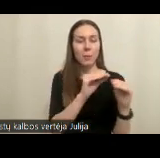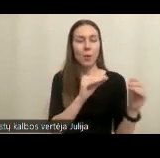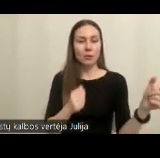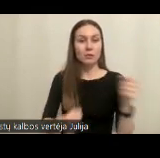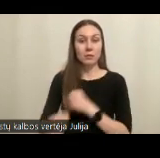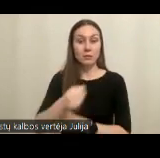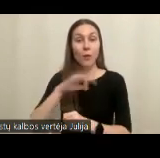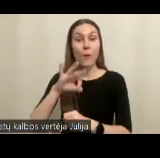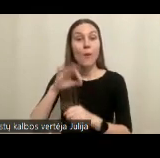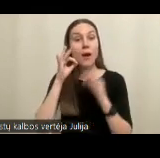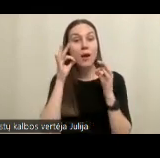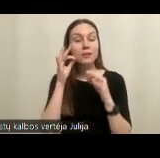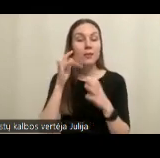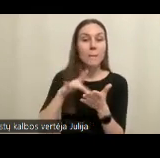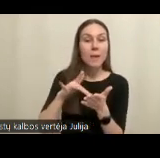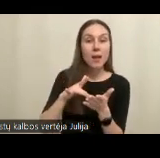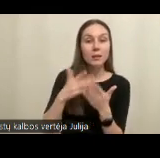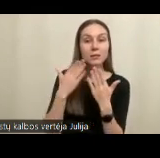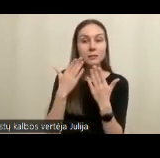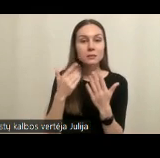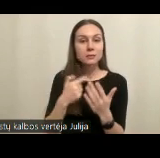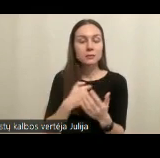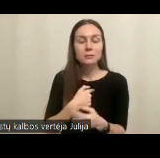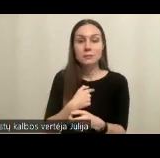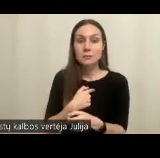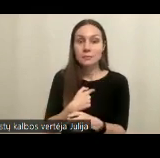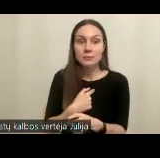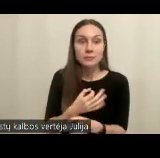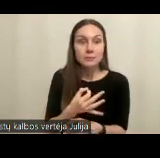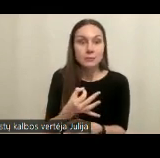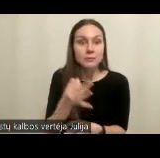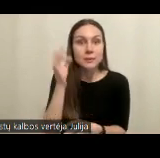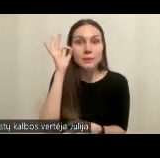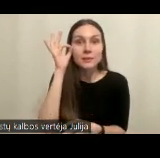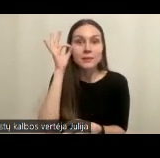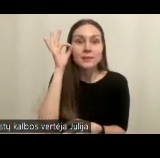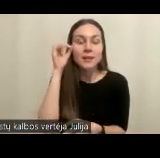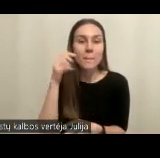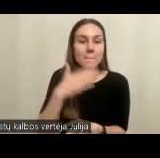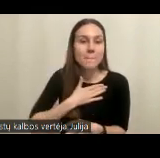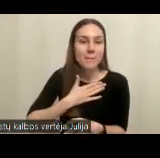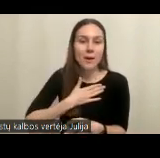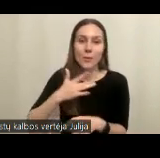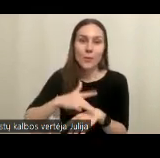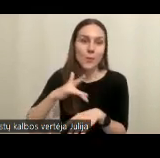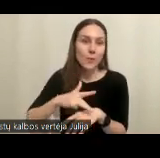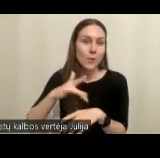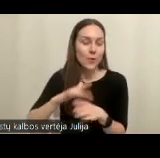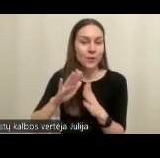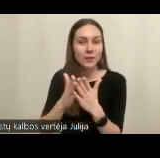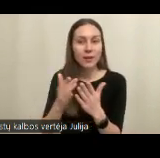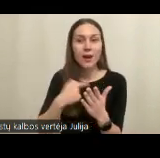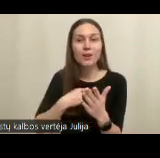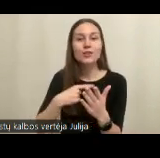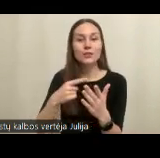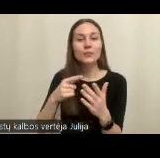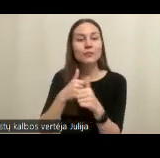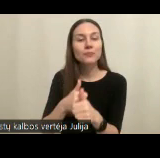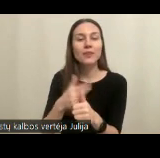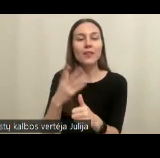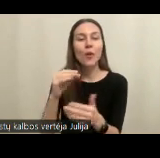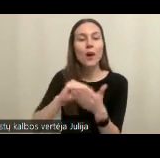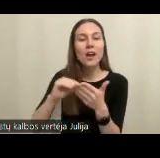Ir nuo tada tai mane apsėdo, tapo tikro apsėdimu ir tapo vieną mėgstamiausių. Ir aš sekiau, ir tas autorius yra